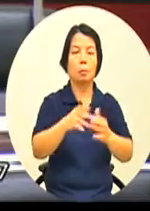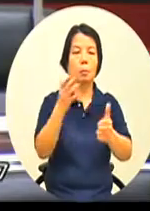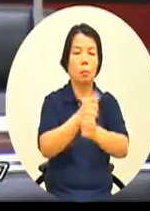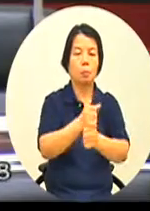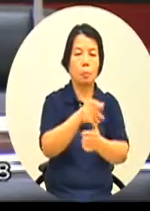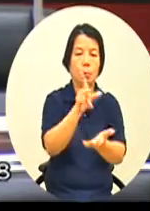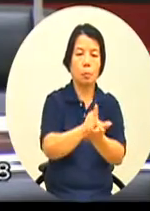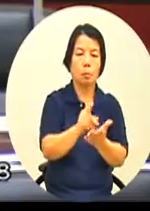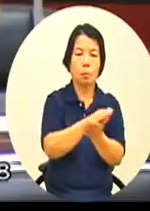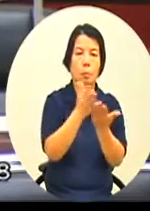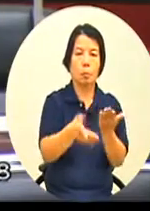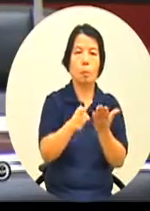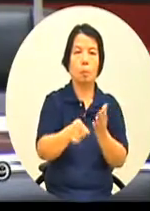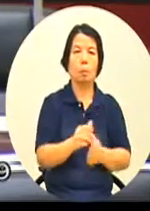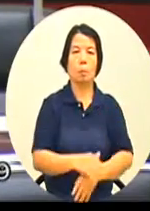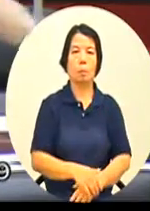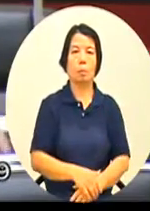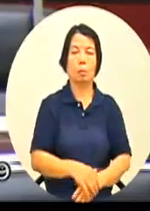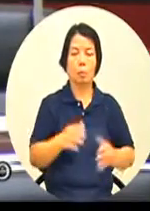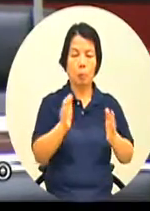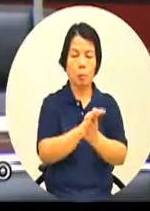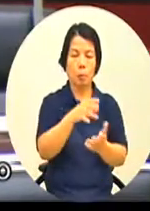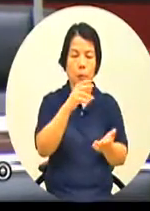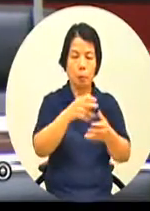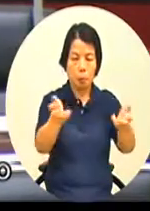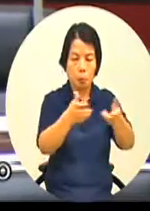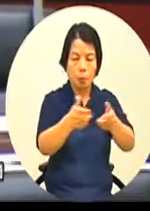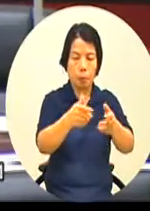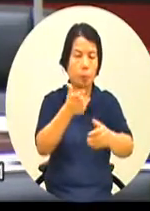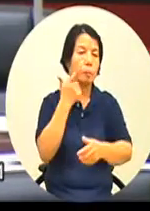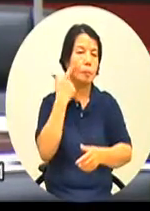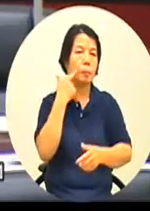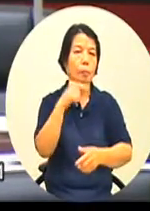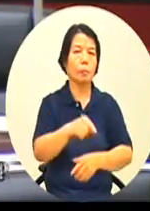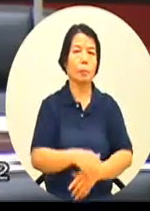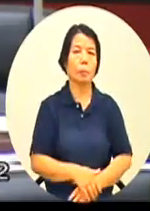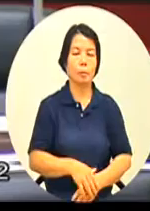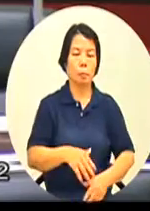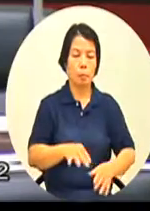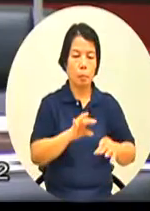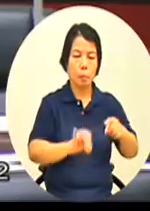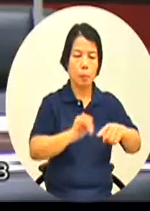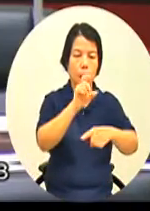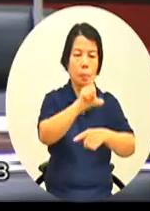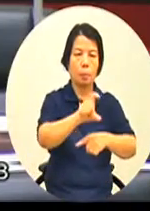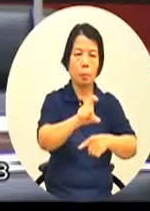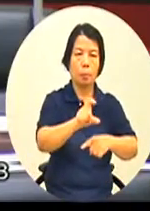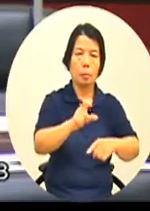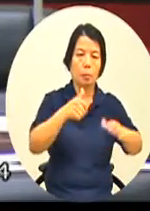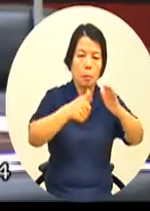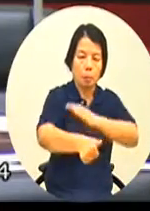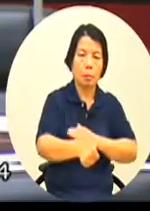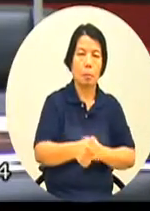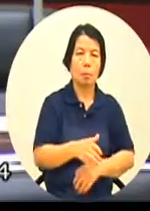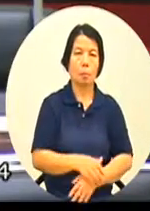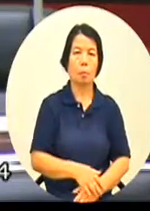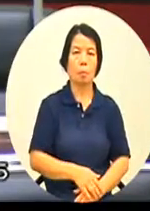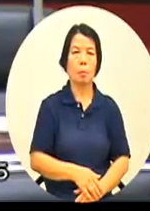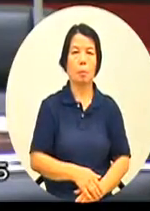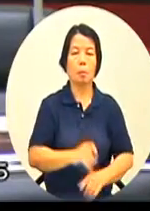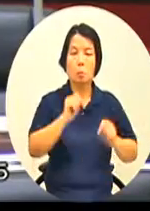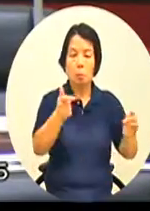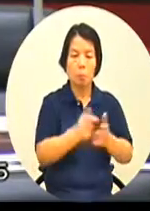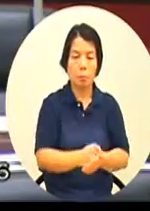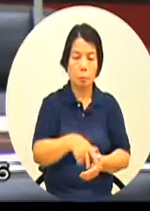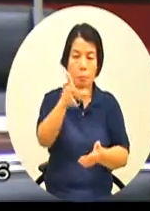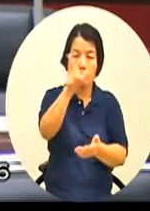市市立总图书馆不是盖得很漂亮吗？你进去去看哦，60%以上的人进去不是看